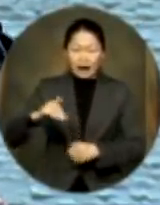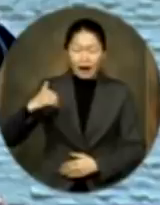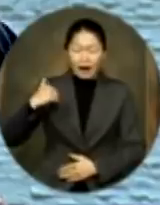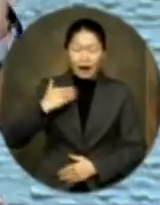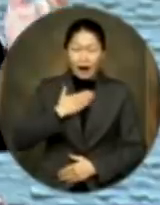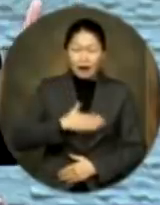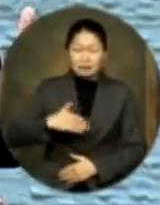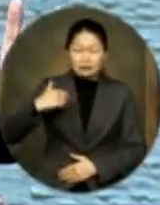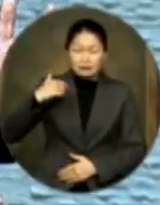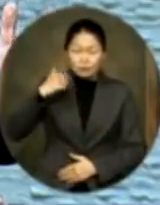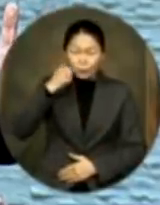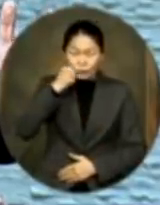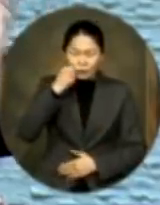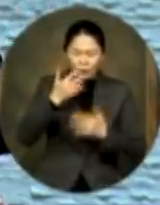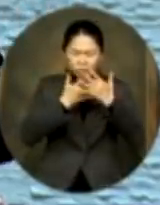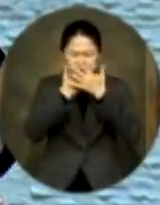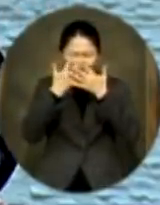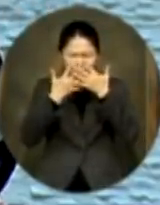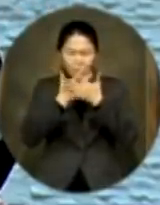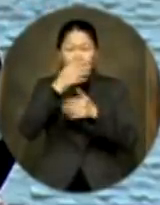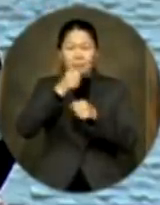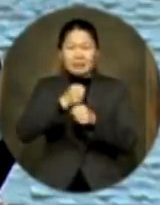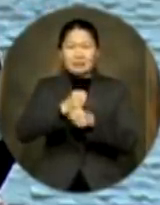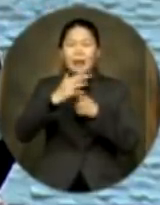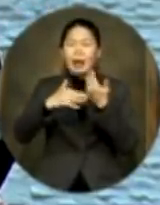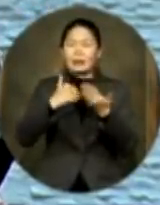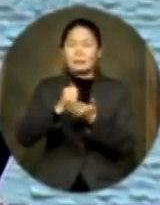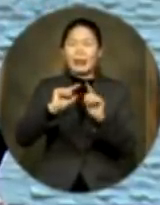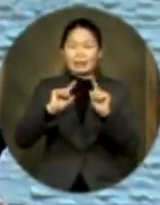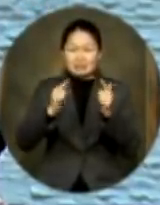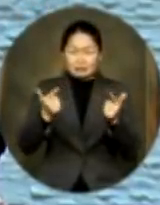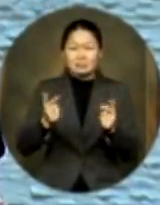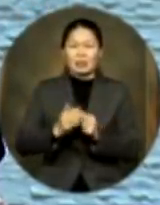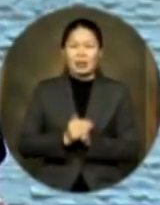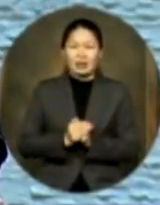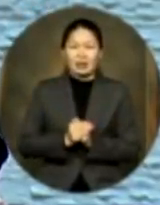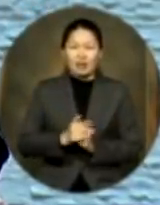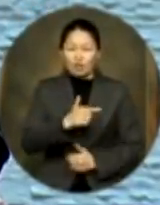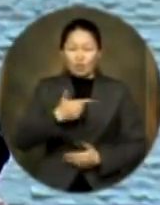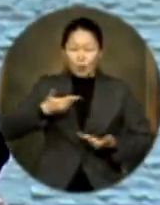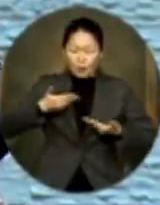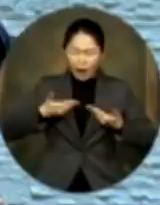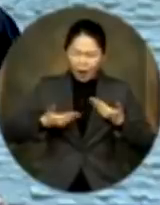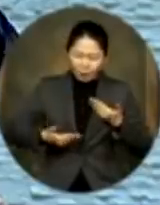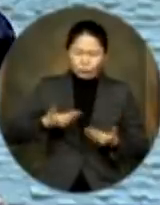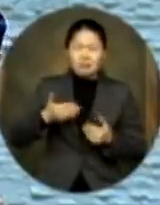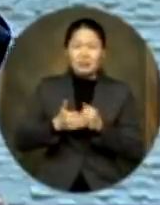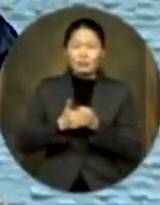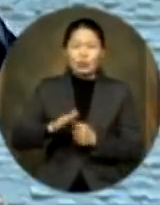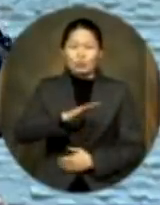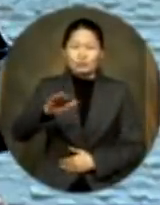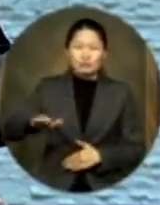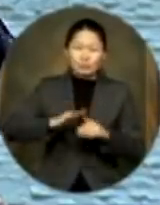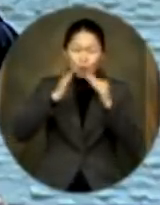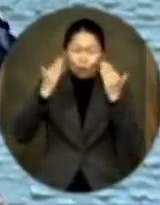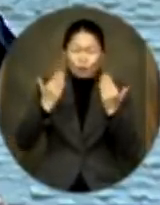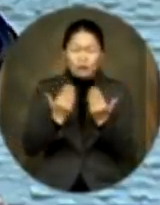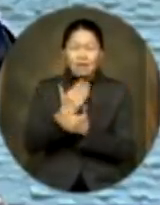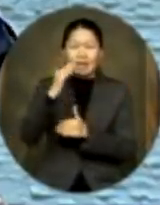애매하게 만드시는 하나님 절대로 아니십니다 너무 바쁘지 기 때문에 우리 모두에게